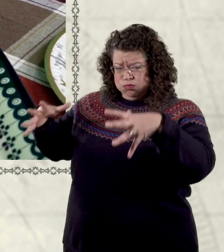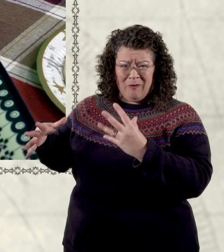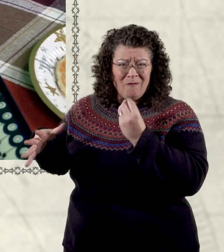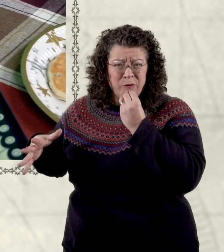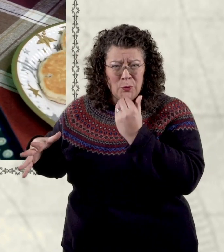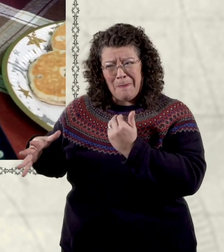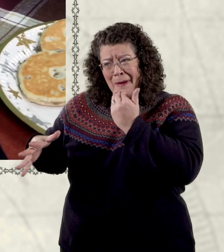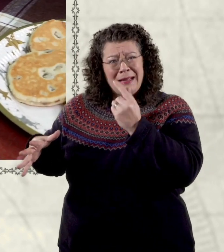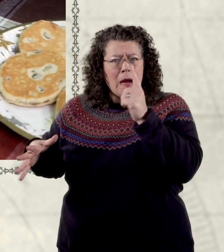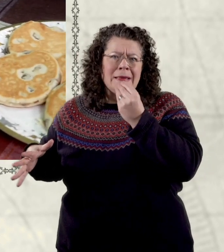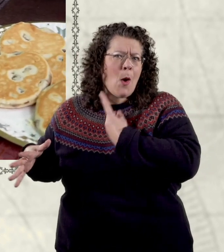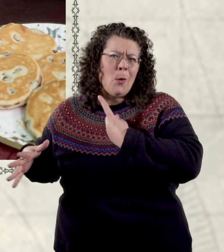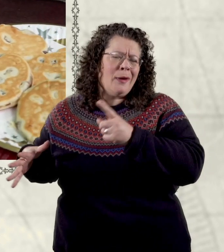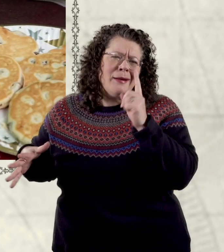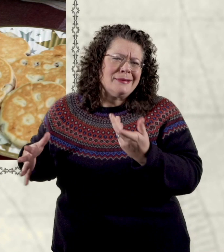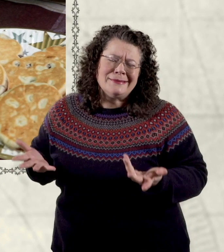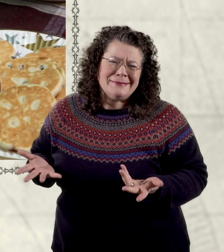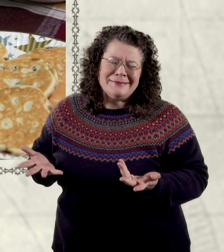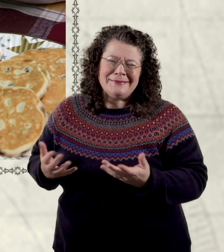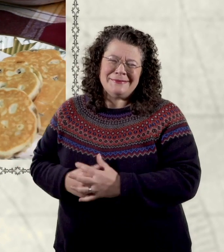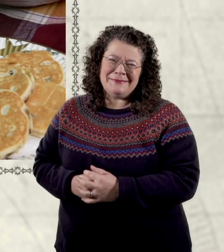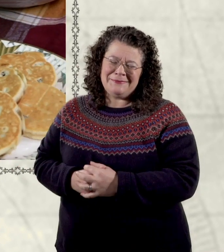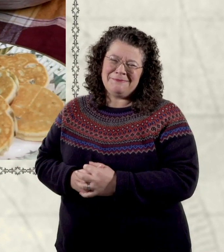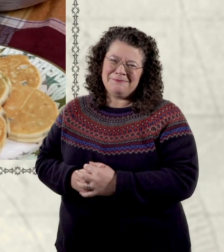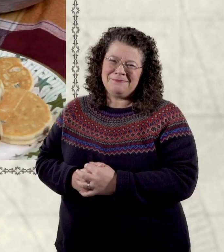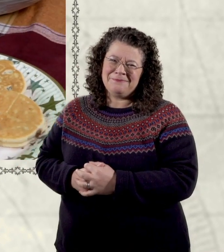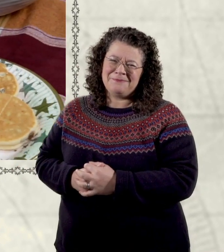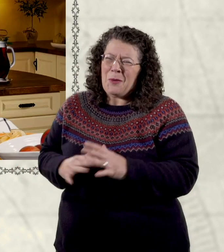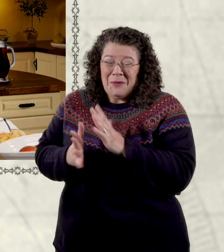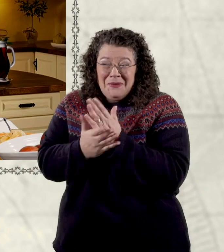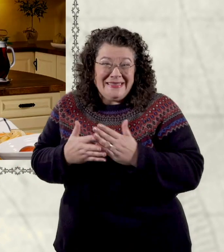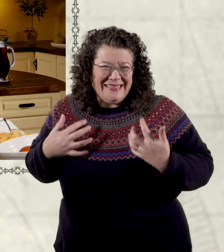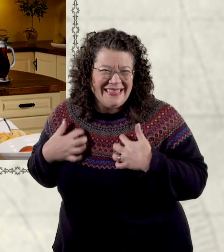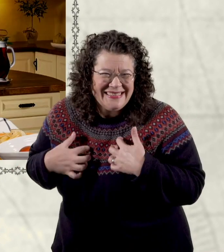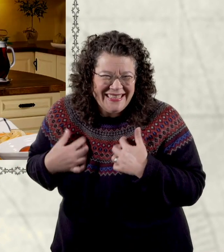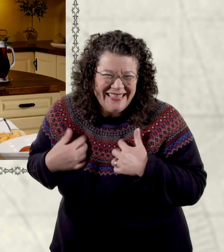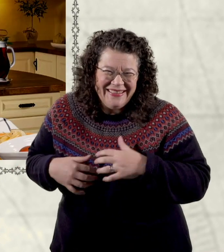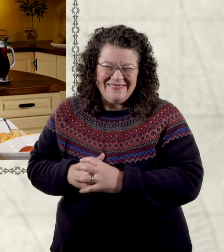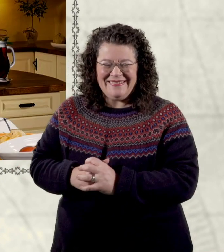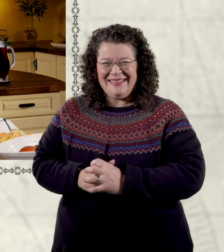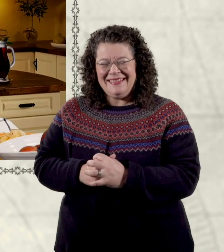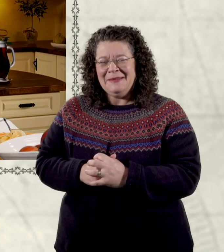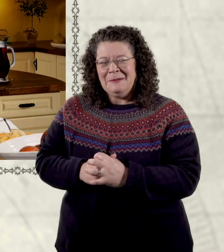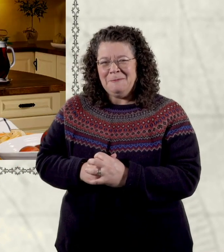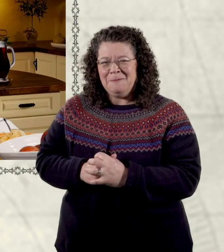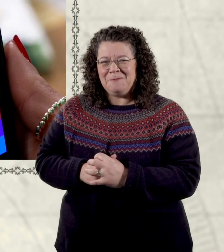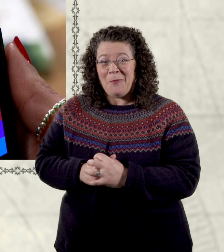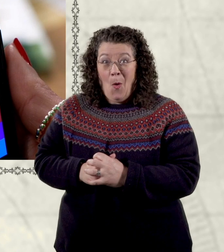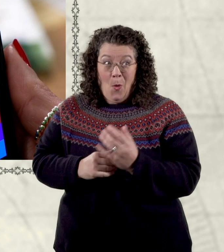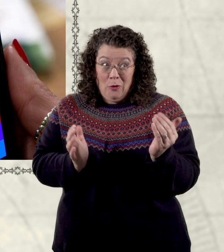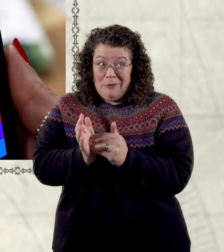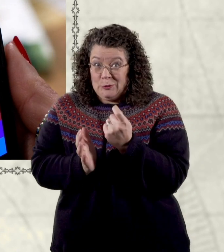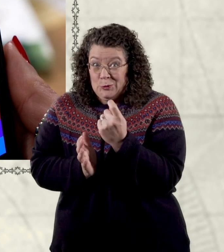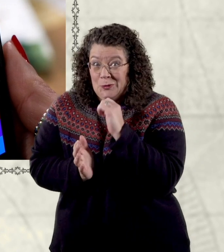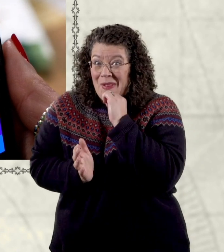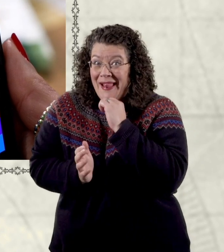lot gormod o'r bwyd blasus mae da fi fyta ar ben yn hunan. O, mae fe mor gyffroes. Bydd i ma cyn